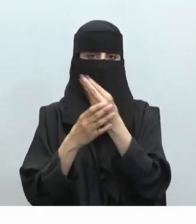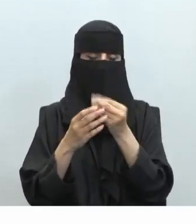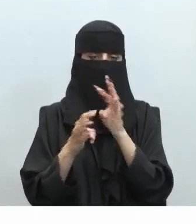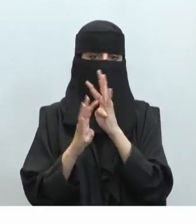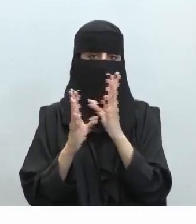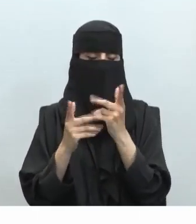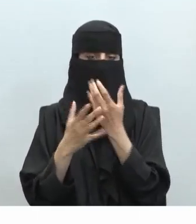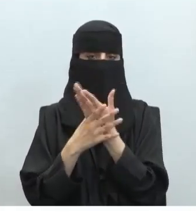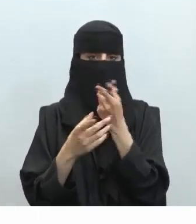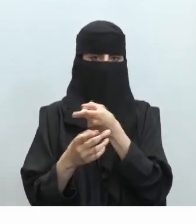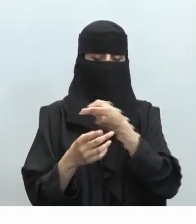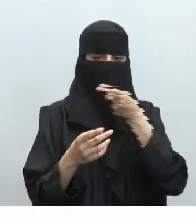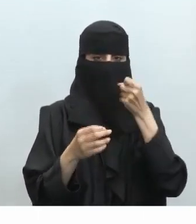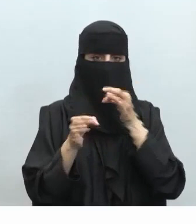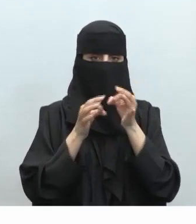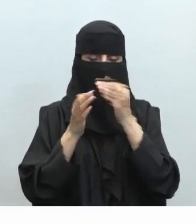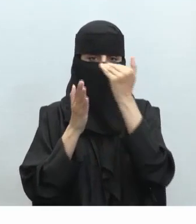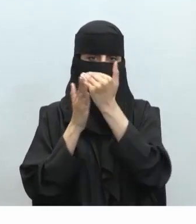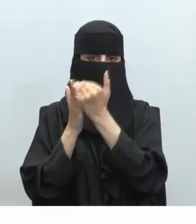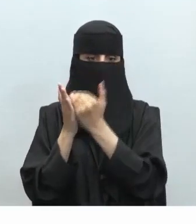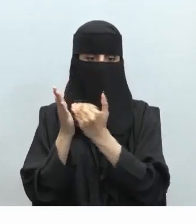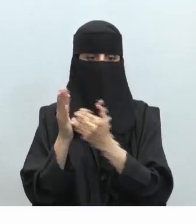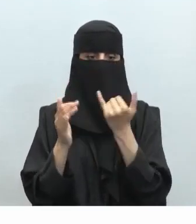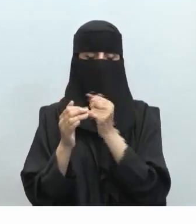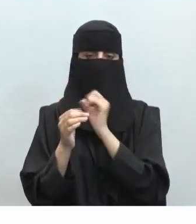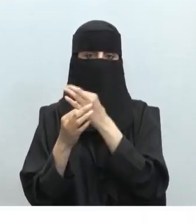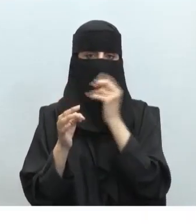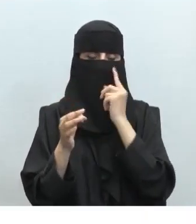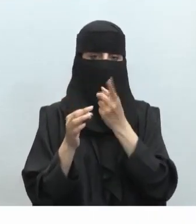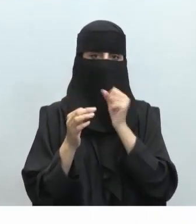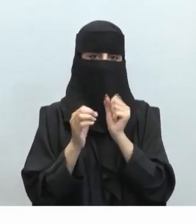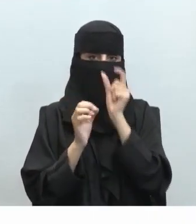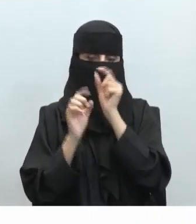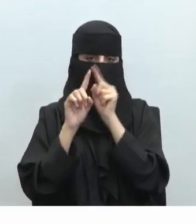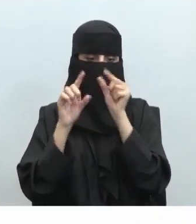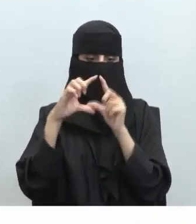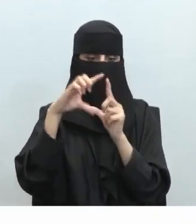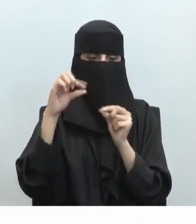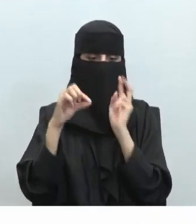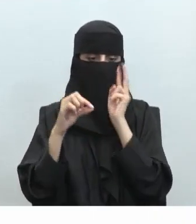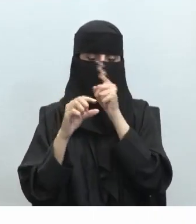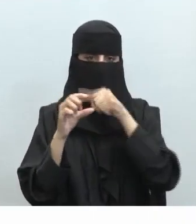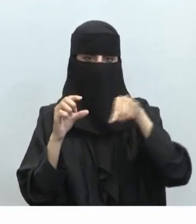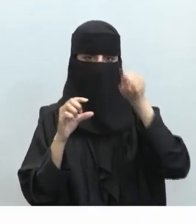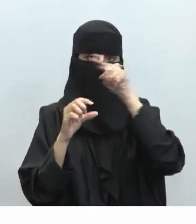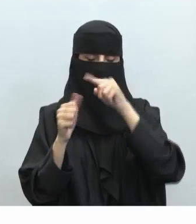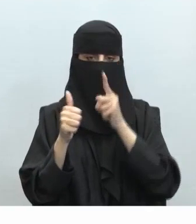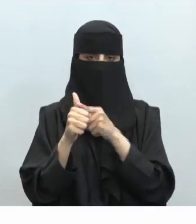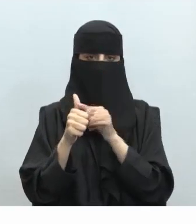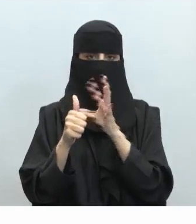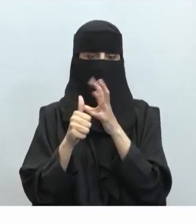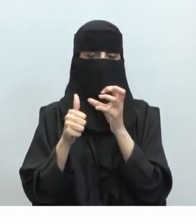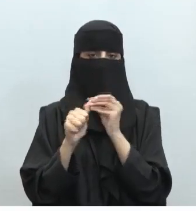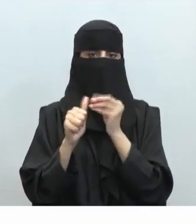لنفهم مخطط السلاله لابد ان نفهم هذه الرموز التي تبرز معنا هنا عندما يظهر معنا دائره بلون